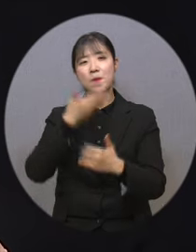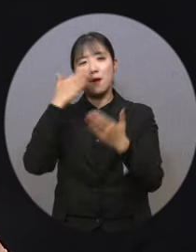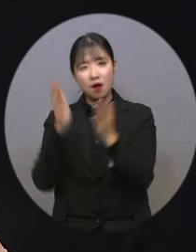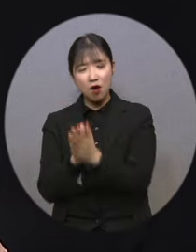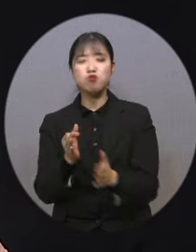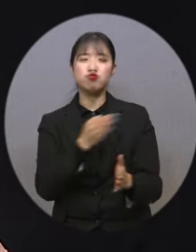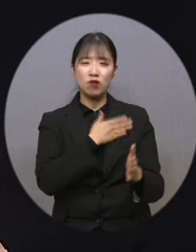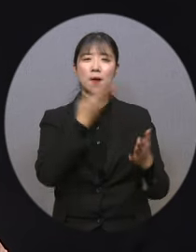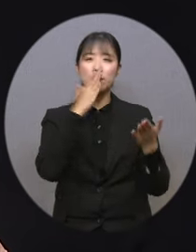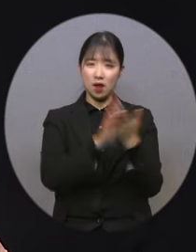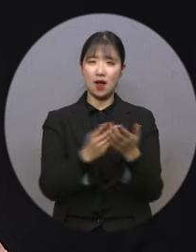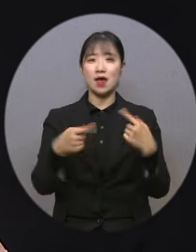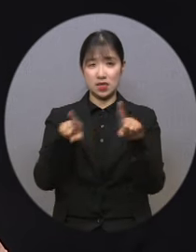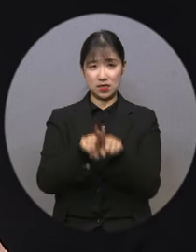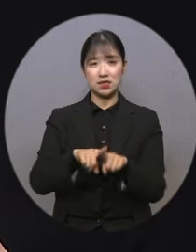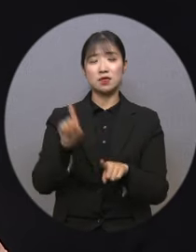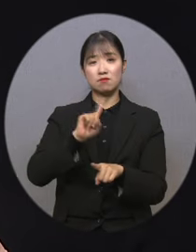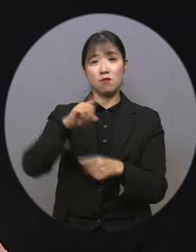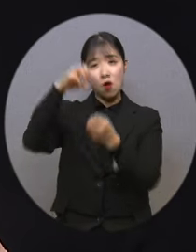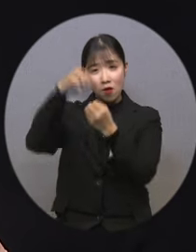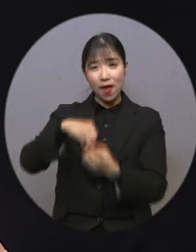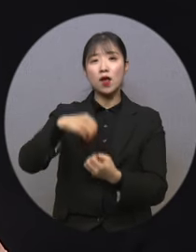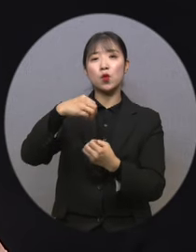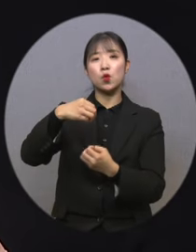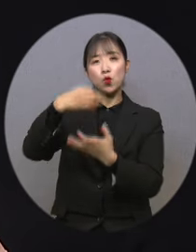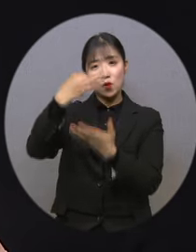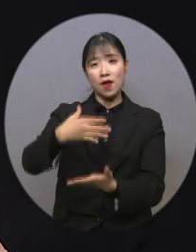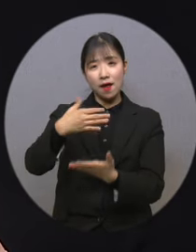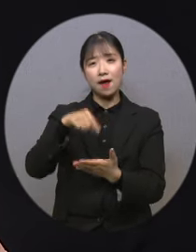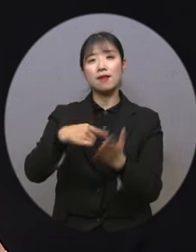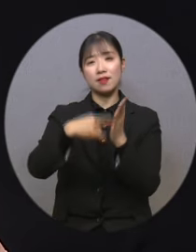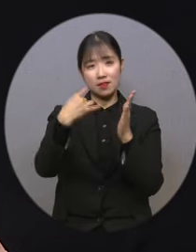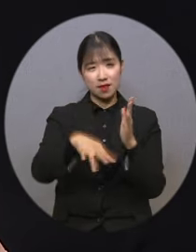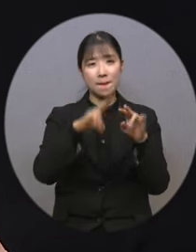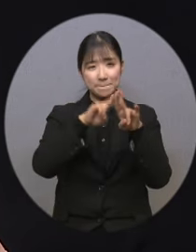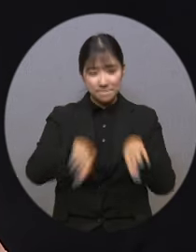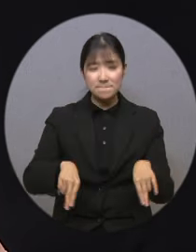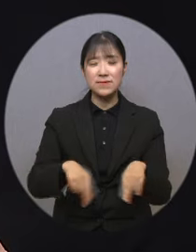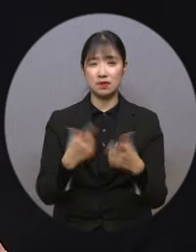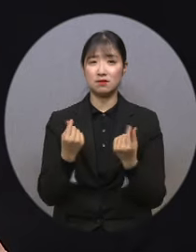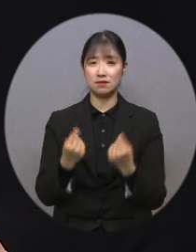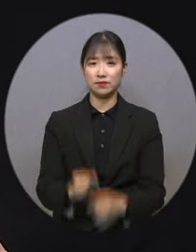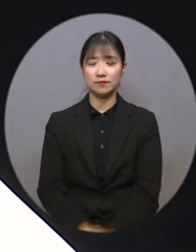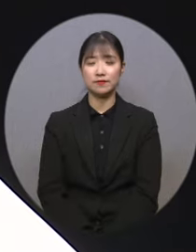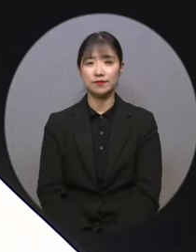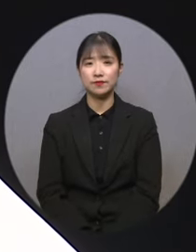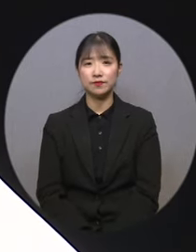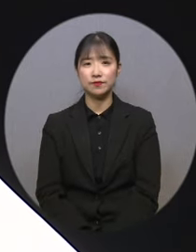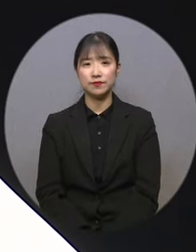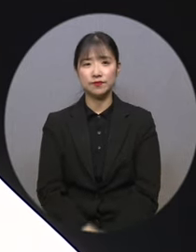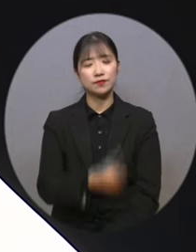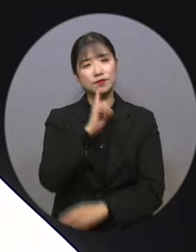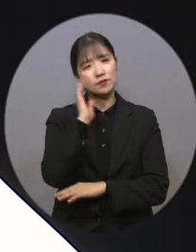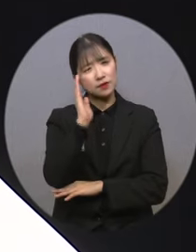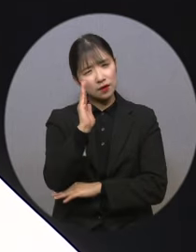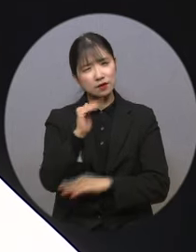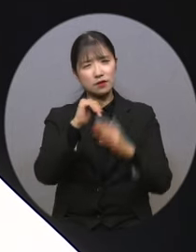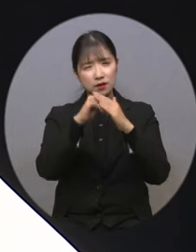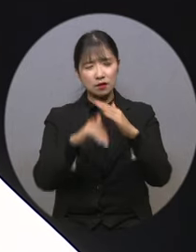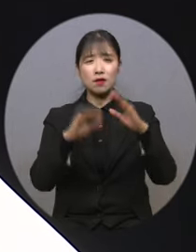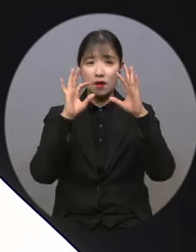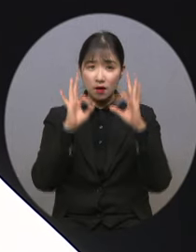들어요 상속세 폐지 즉 13페이지 음 그래서 지금 조금 말씀 하신 거의